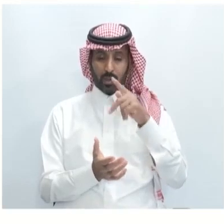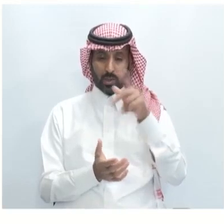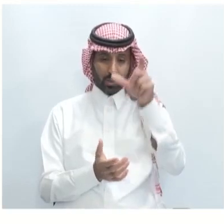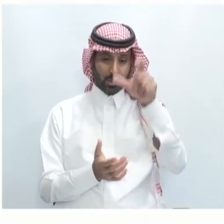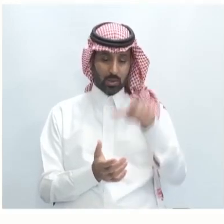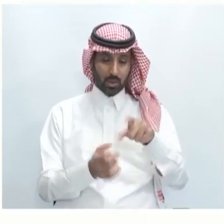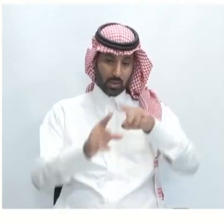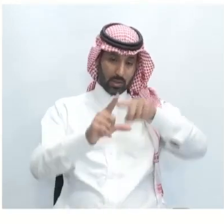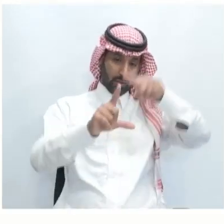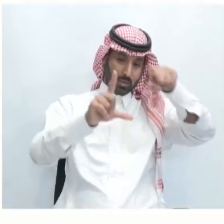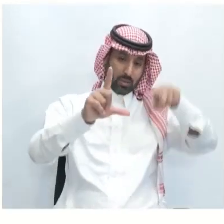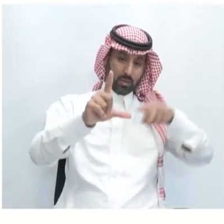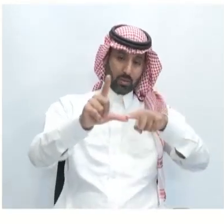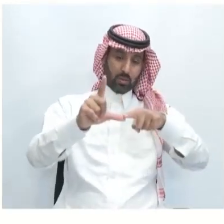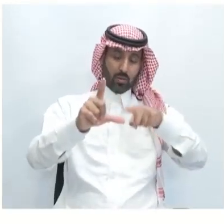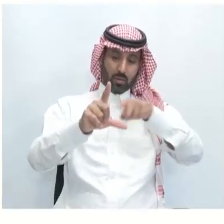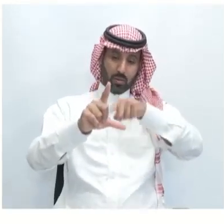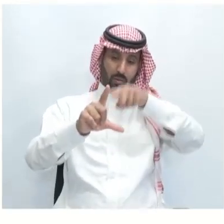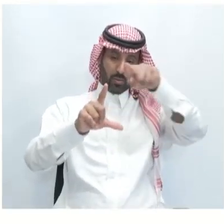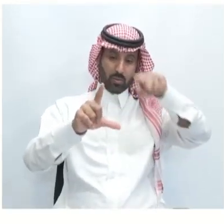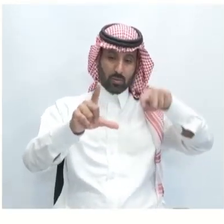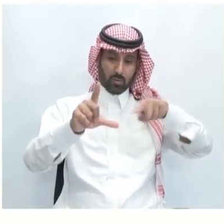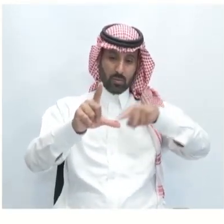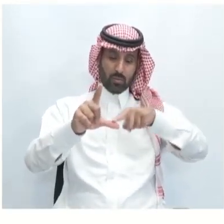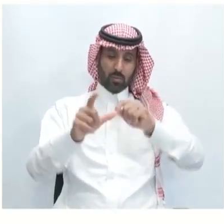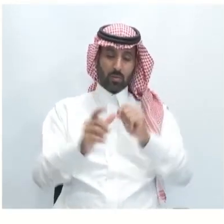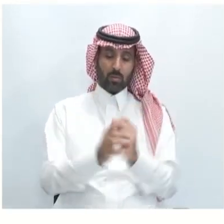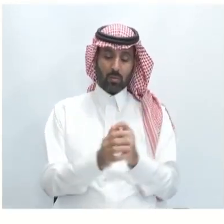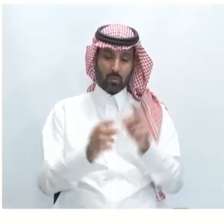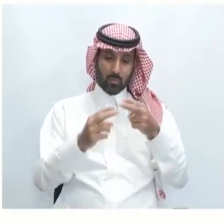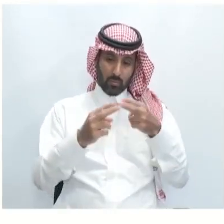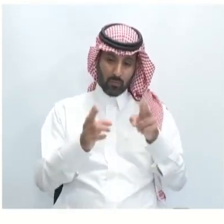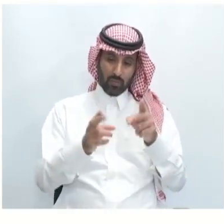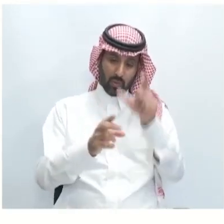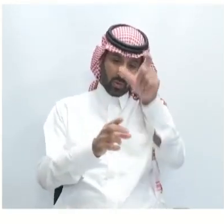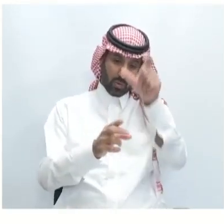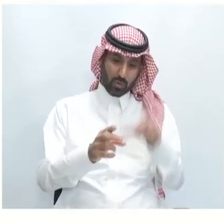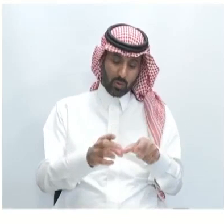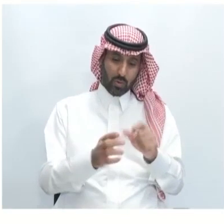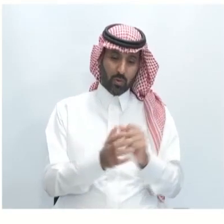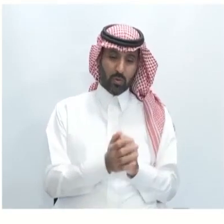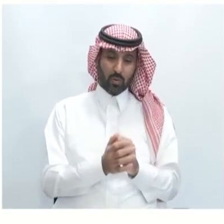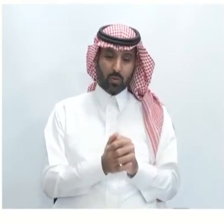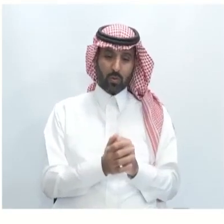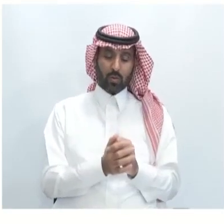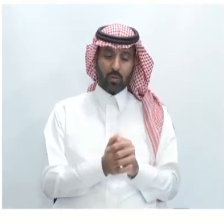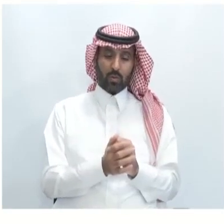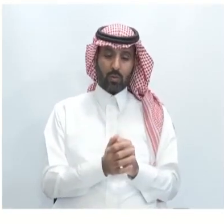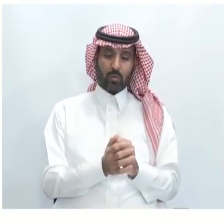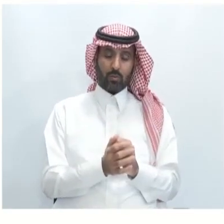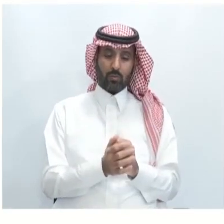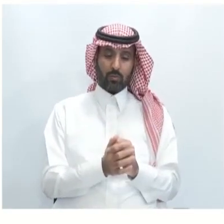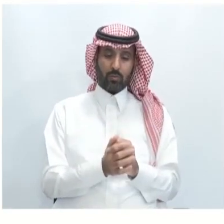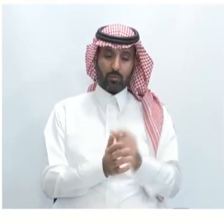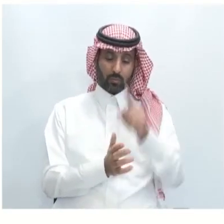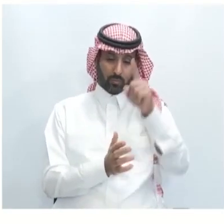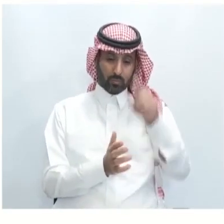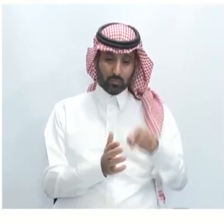شكل شكل سلسله المفتوحه لاحظ هنا